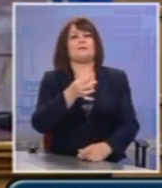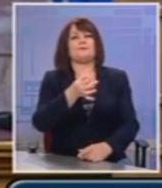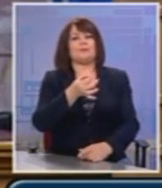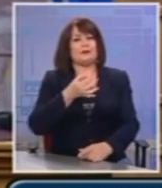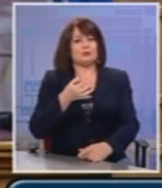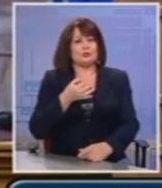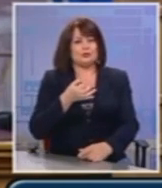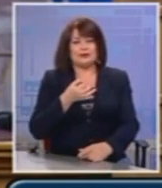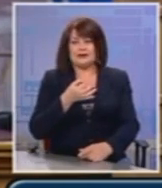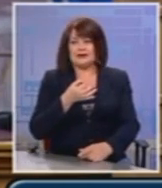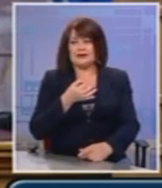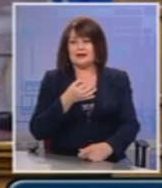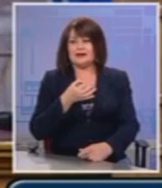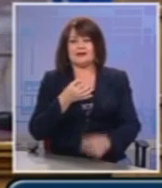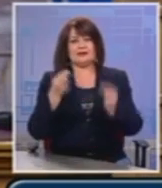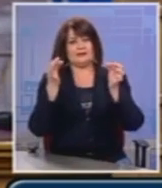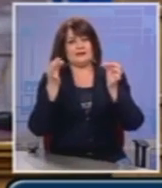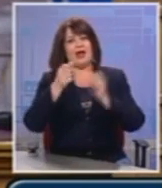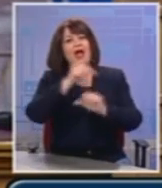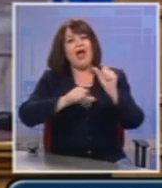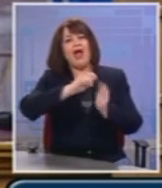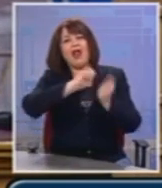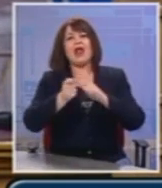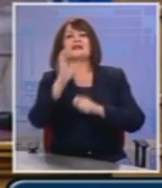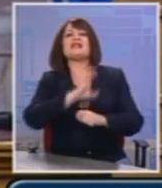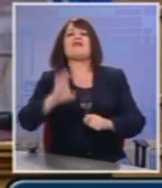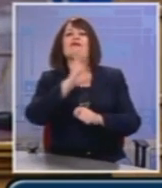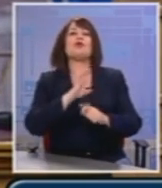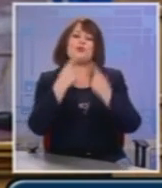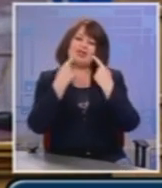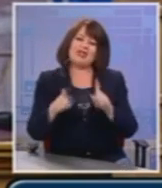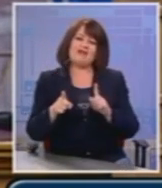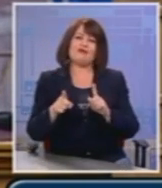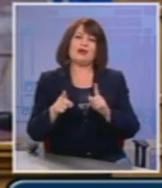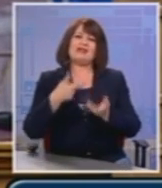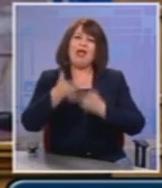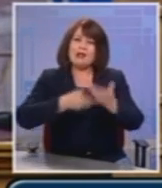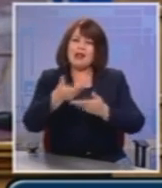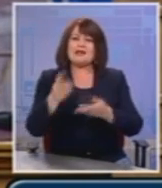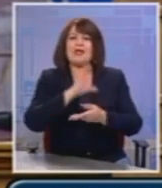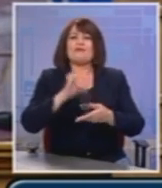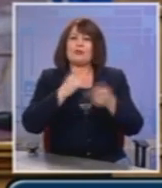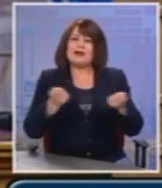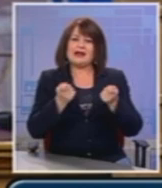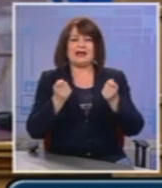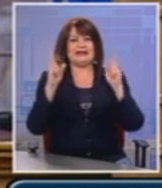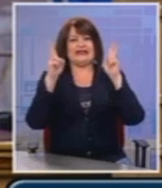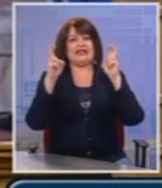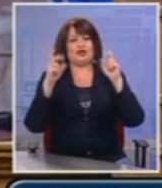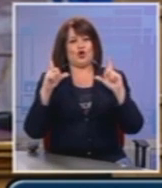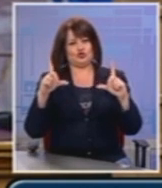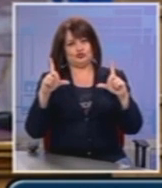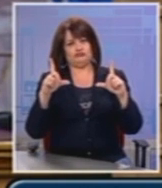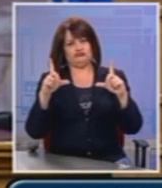λαό αλλάξτε την ευρώπη κάντε την διαφορετική κάντε τη αλληλέγγυο ήταν ο τίτλος αυτής